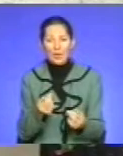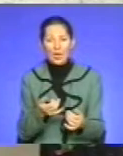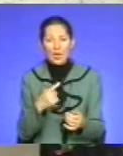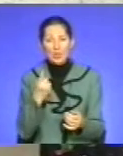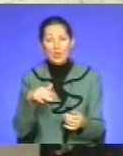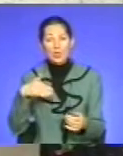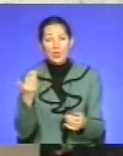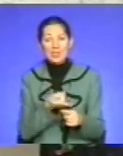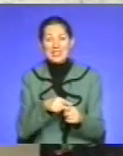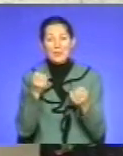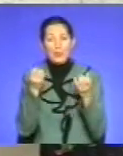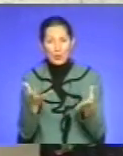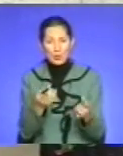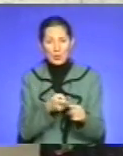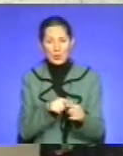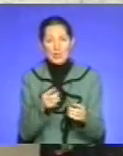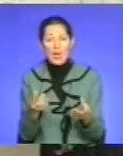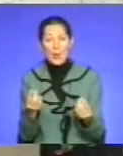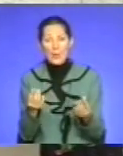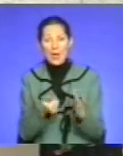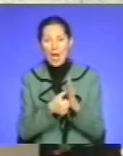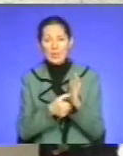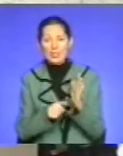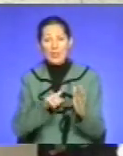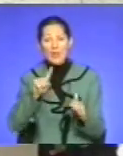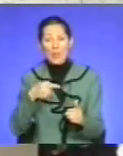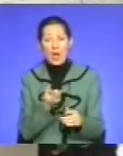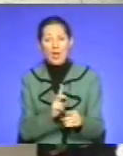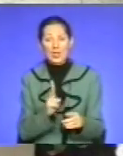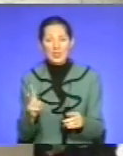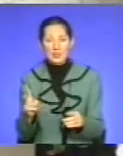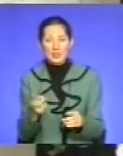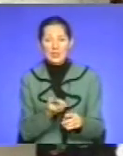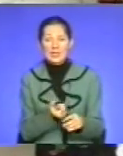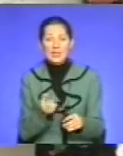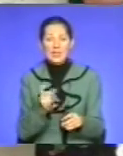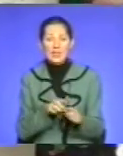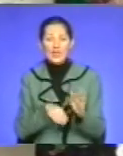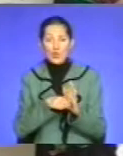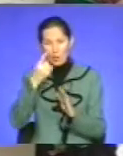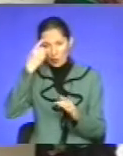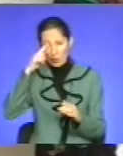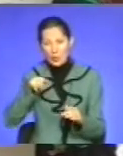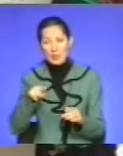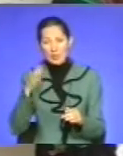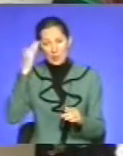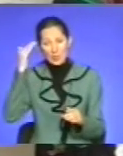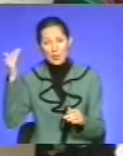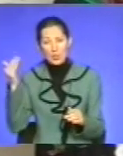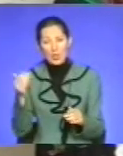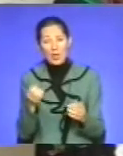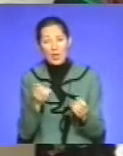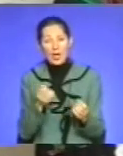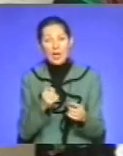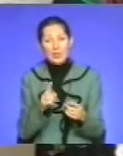сторони просто, тому що цей матеріал не вимагає якихось надвисоких вмінь та здібностей, а з